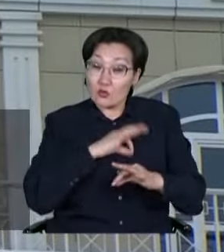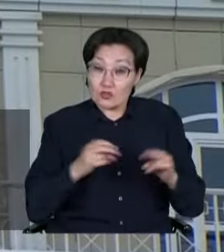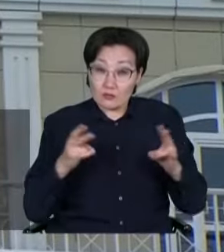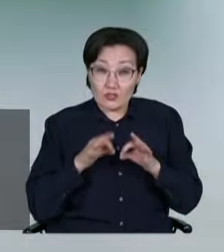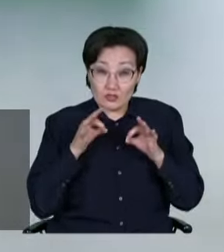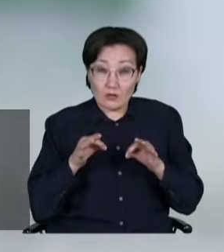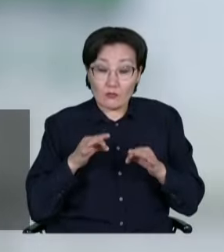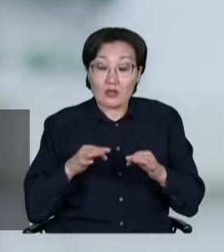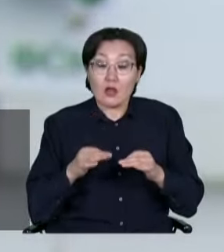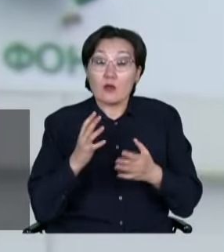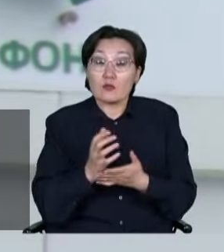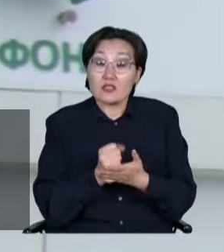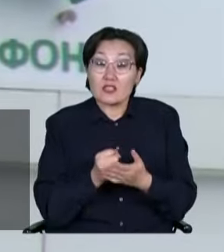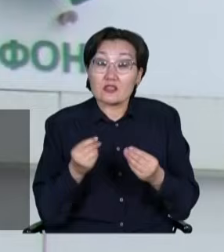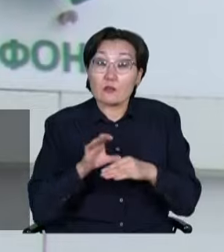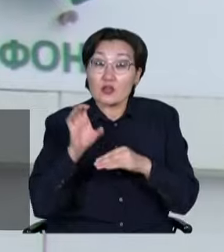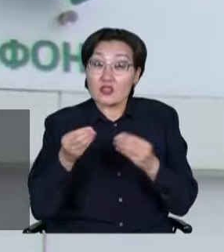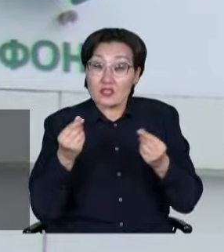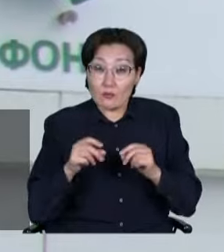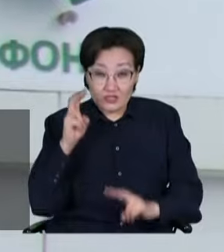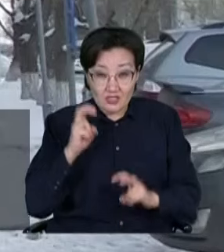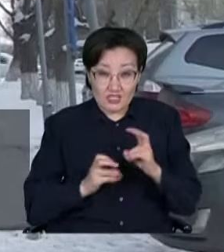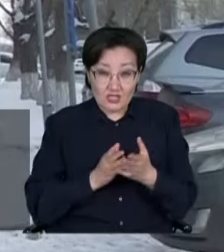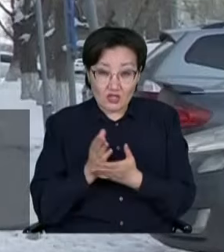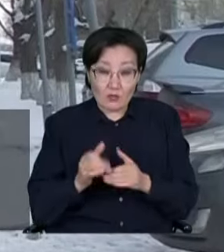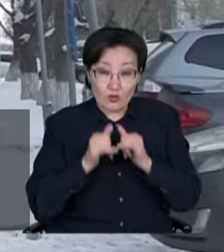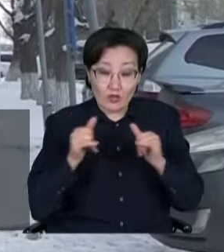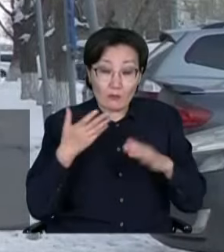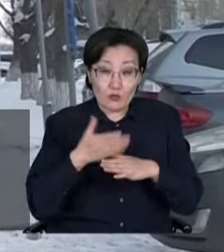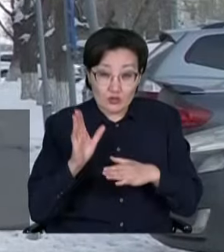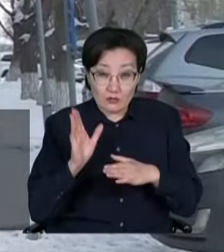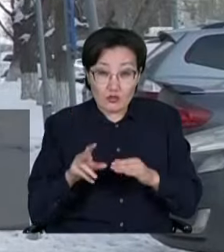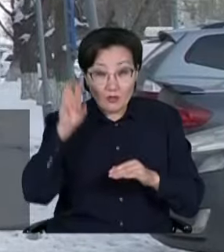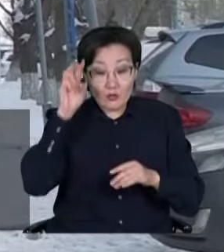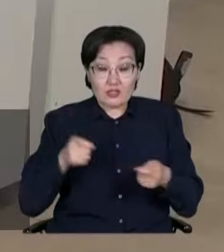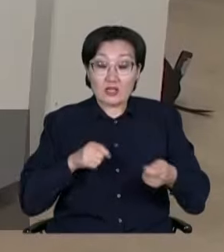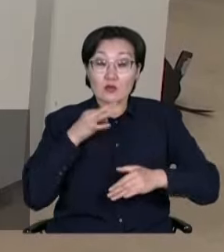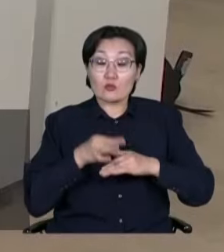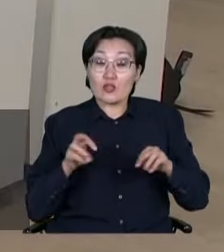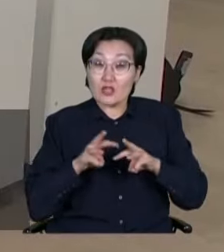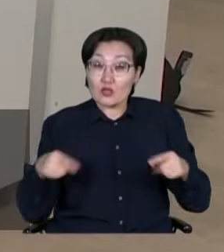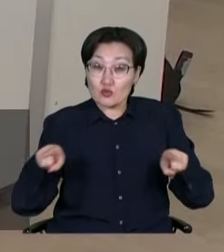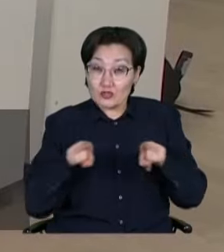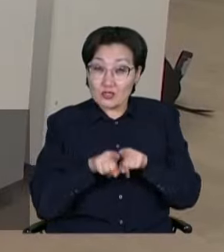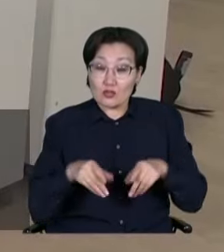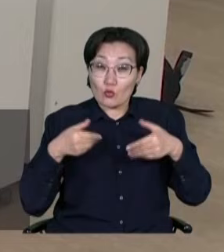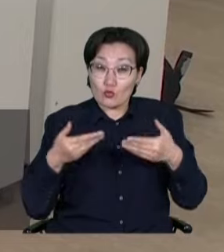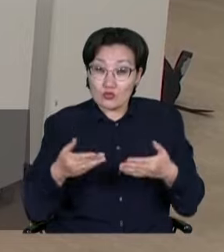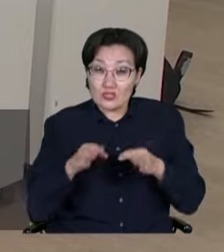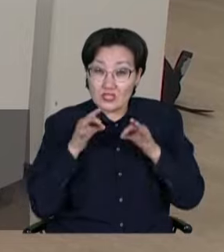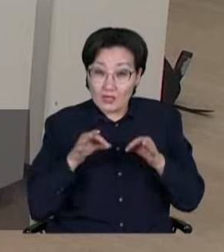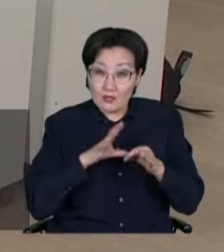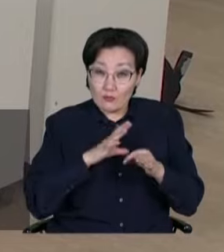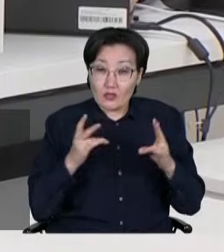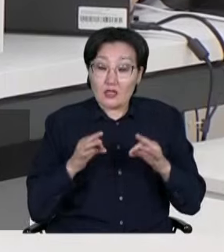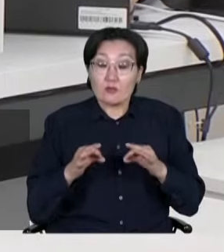айтты. Қордағы бағытталған қаржы енді өнеркәсіп саласын дамытуға бөлінеді. Мемлекет басшысы жауаптыларға осындай ұсыныс жасады. Десе